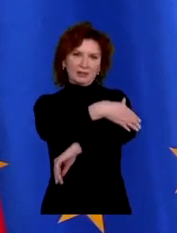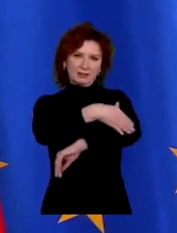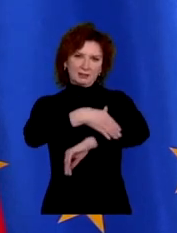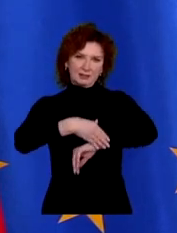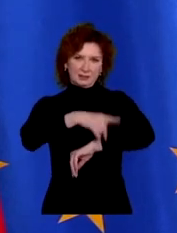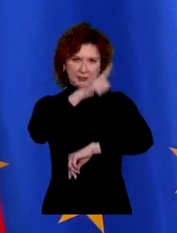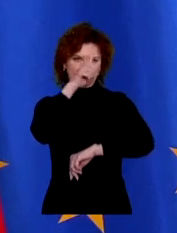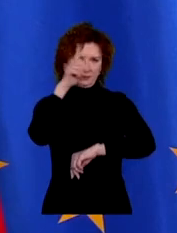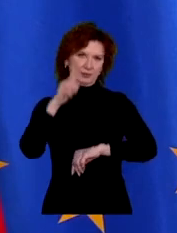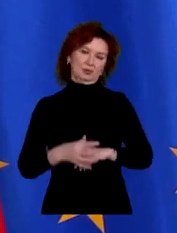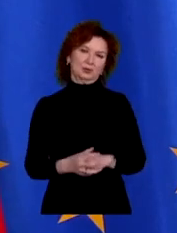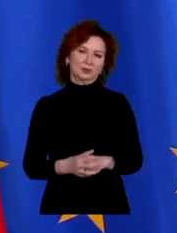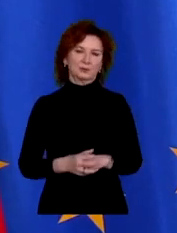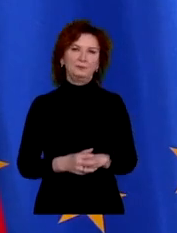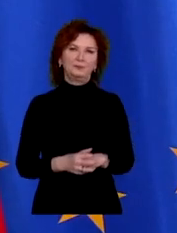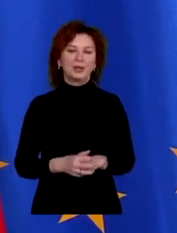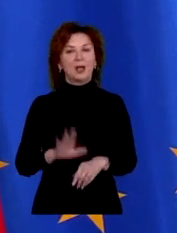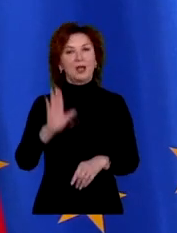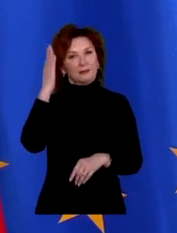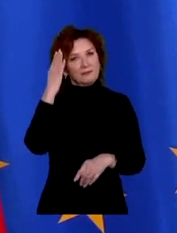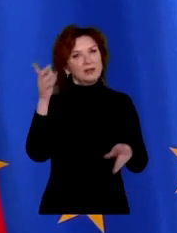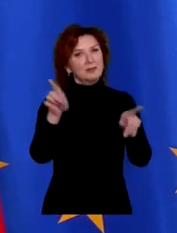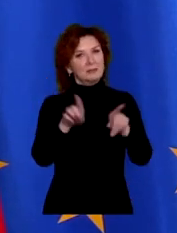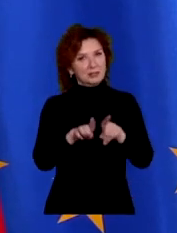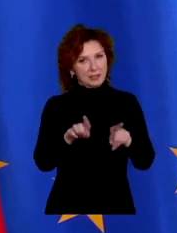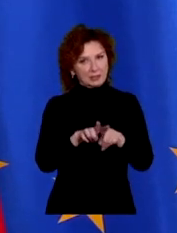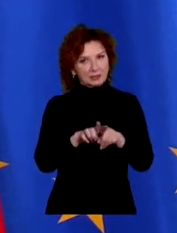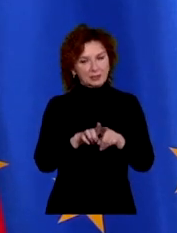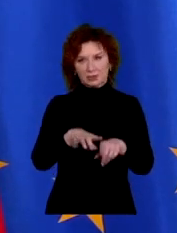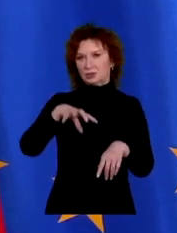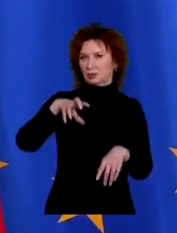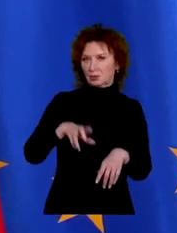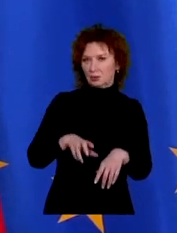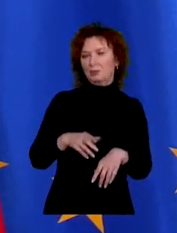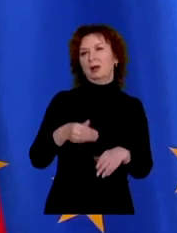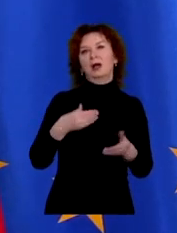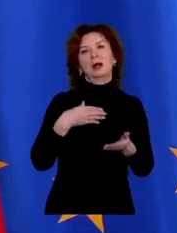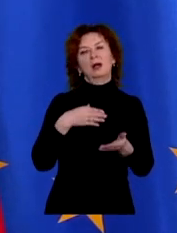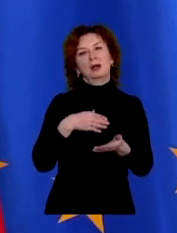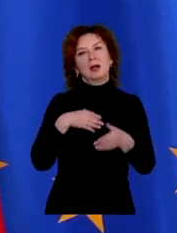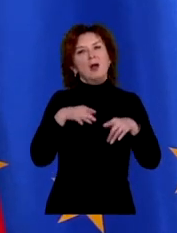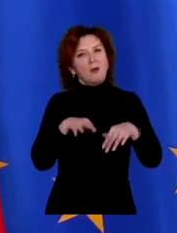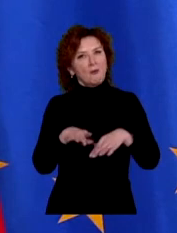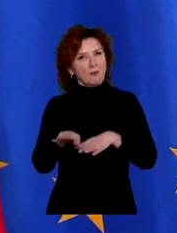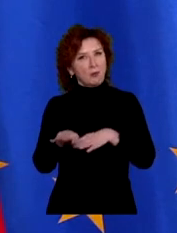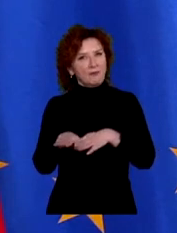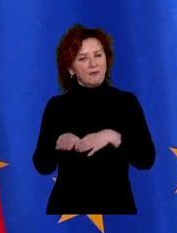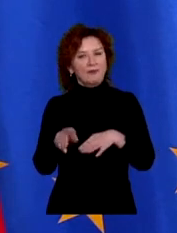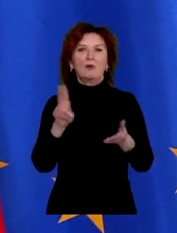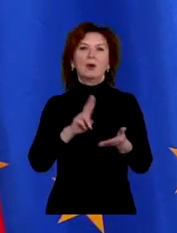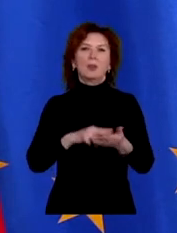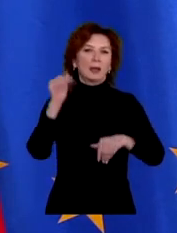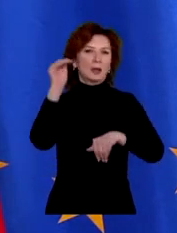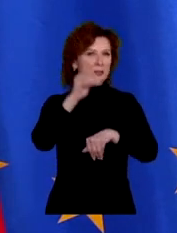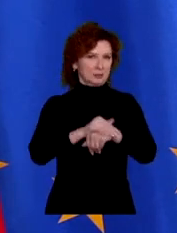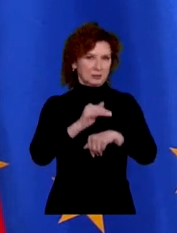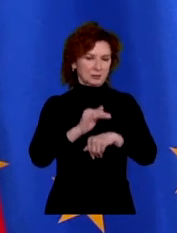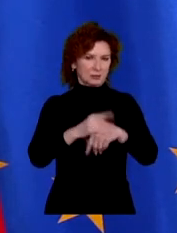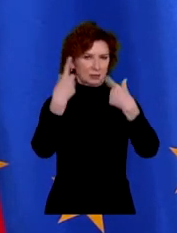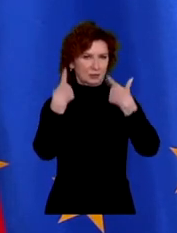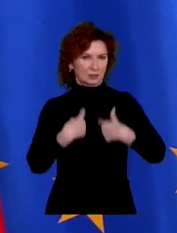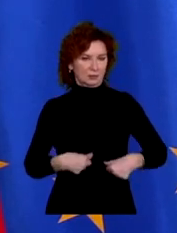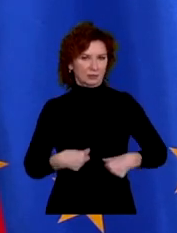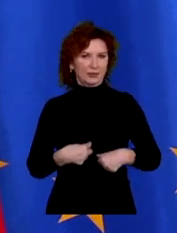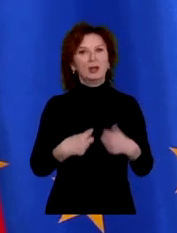migrantów. Wiemy później także, że Grupa Wyszehradzka miała swój istotny wpływ na kompromis personalny w